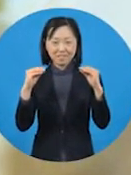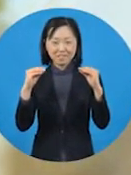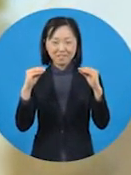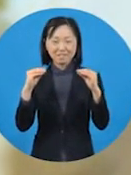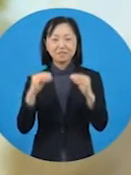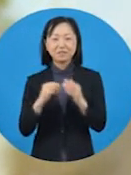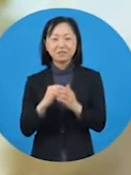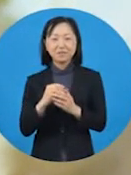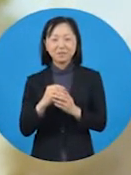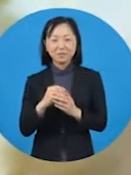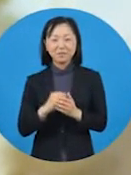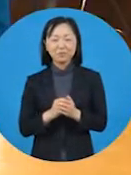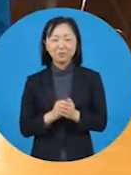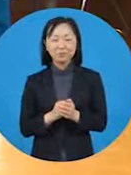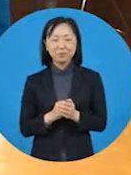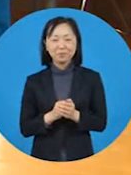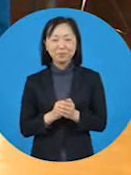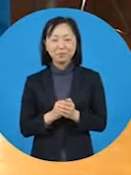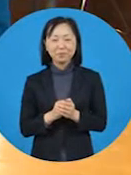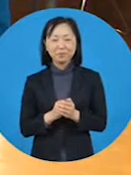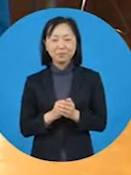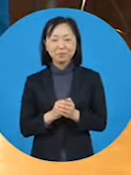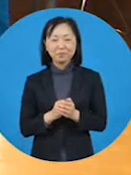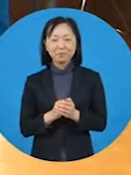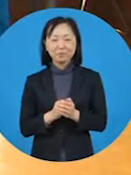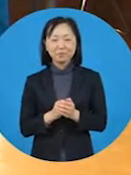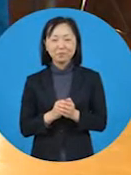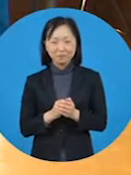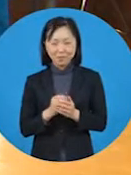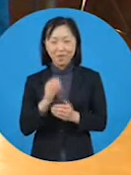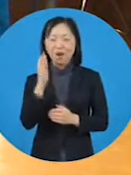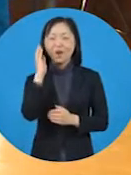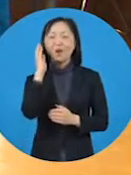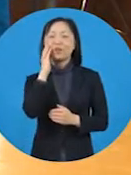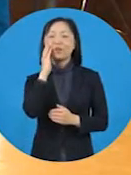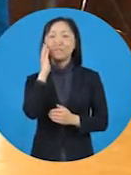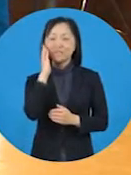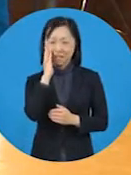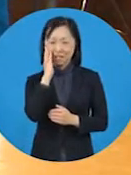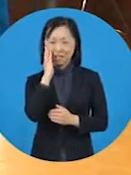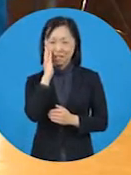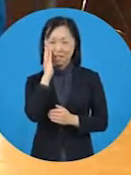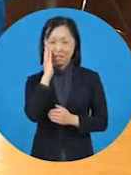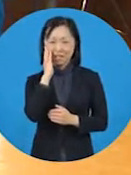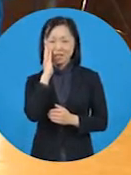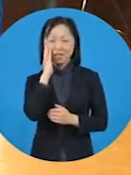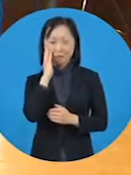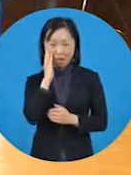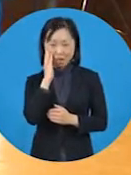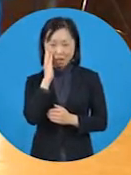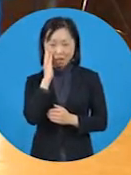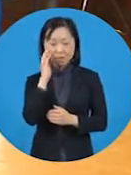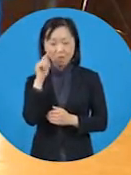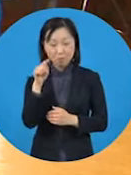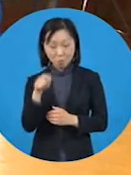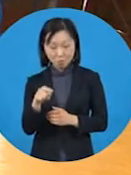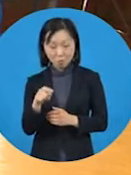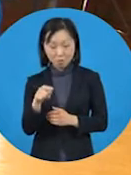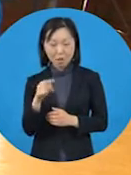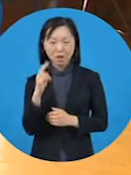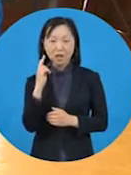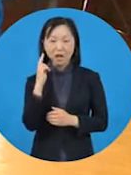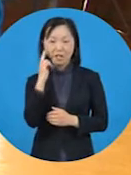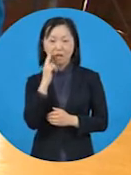ど、滑らかな舌触りでおいしいです。これは